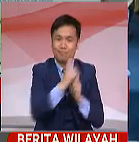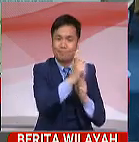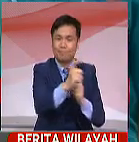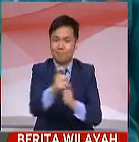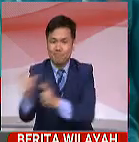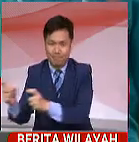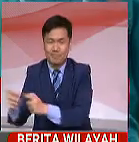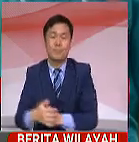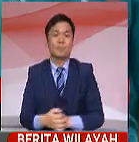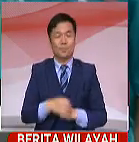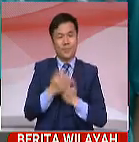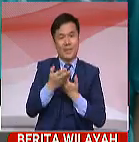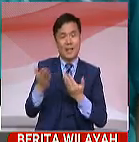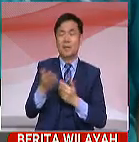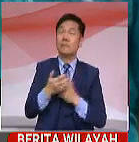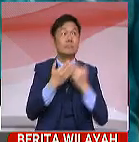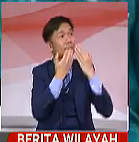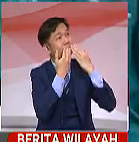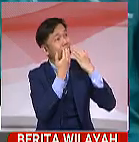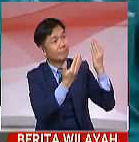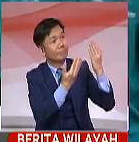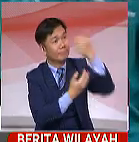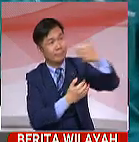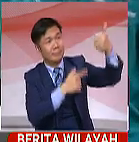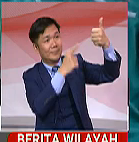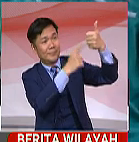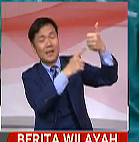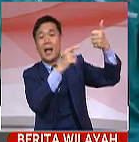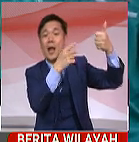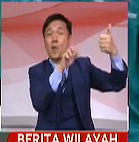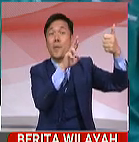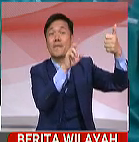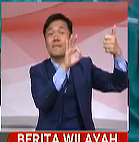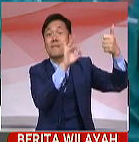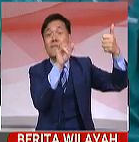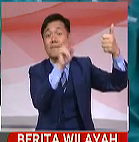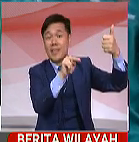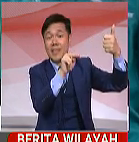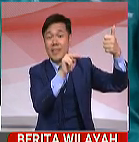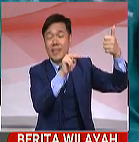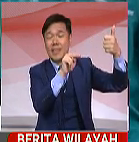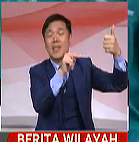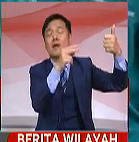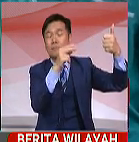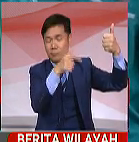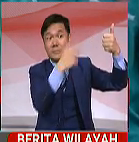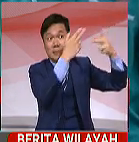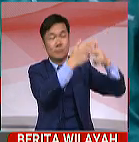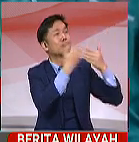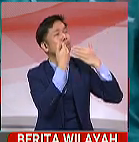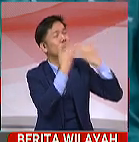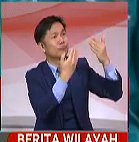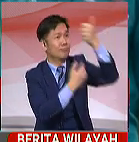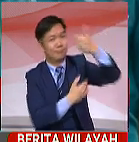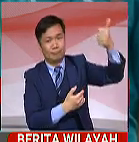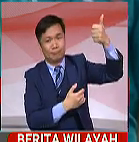Terima kasih kepada Yang Berhormat Dato' Haji Muhammad Arifin bin Haji Muhammad Arif, nanti